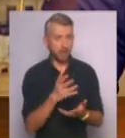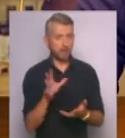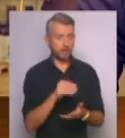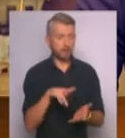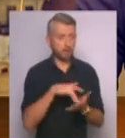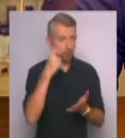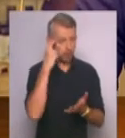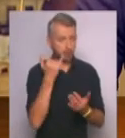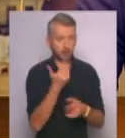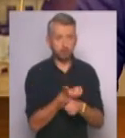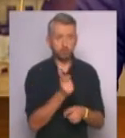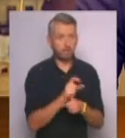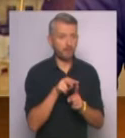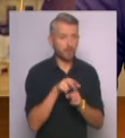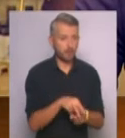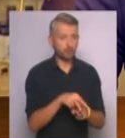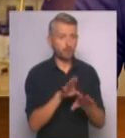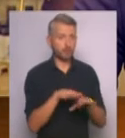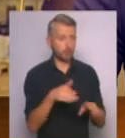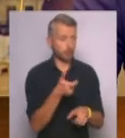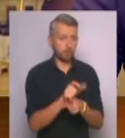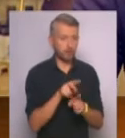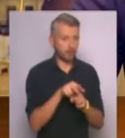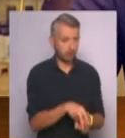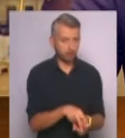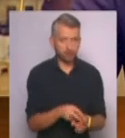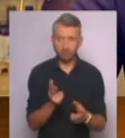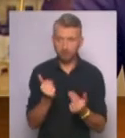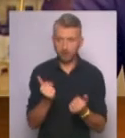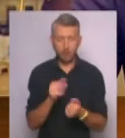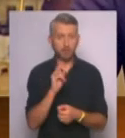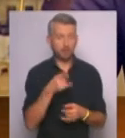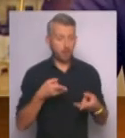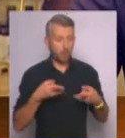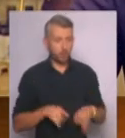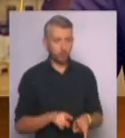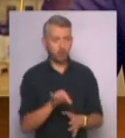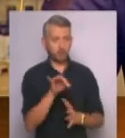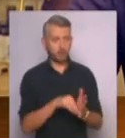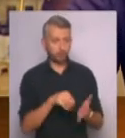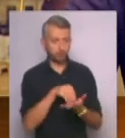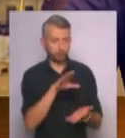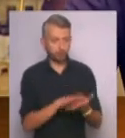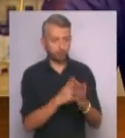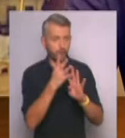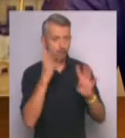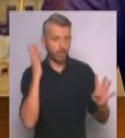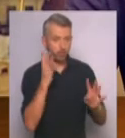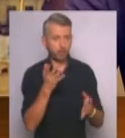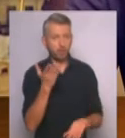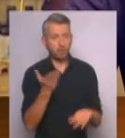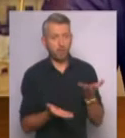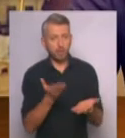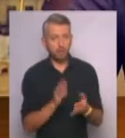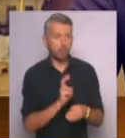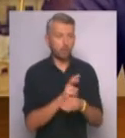зараз перевантажене, садочки перевантажені. Абсолютно. Дитина народилася, стала на чергу, можливо, піде